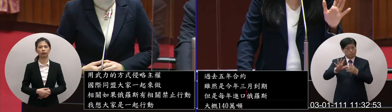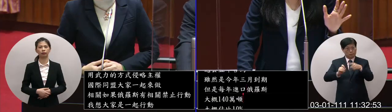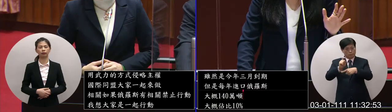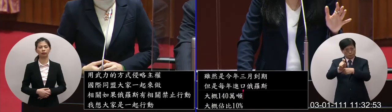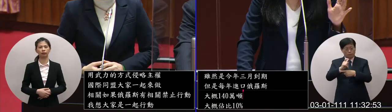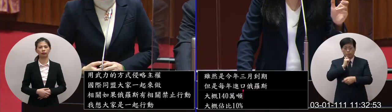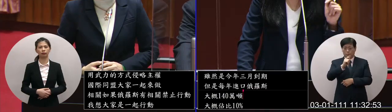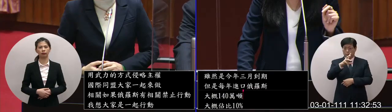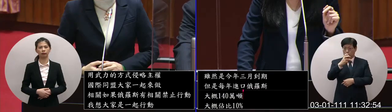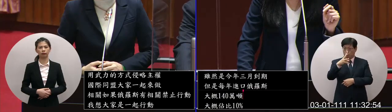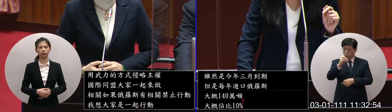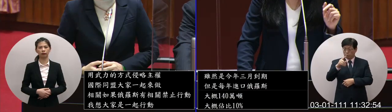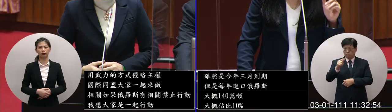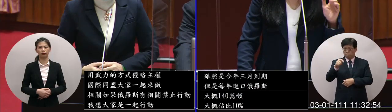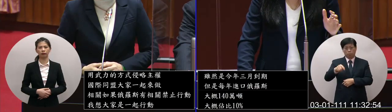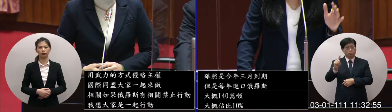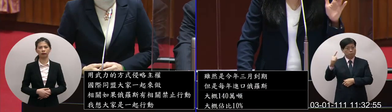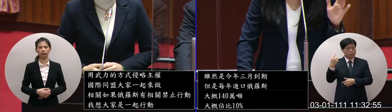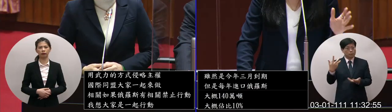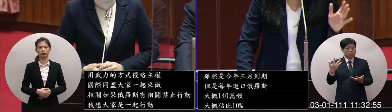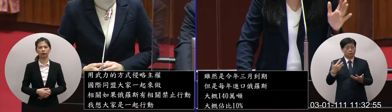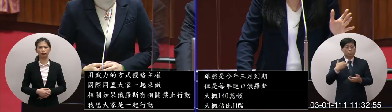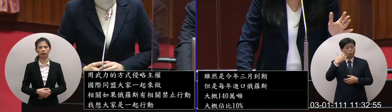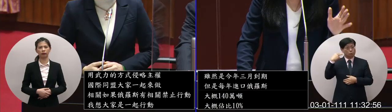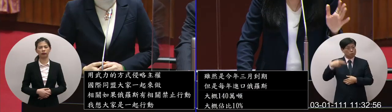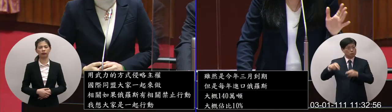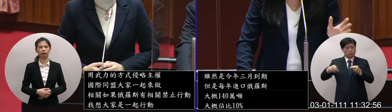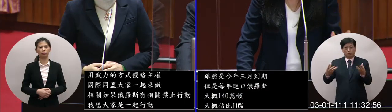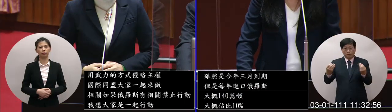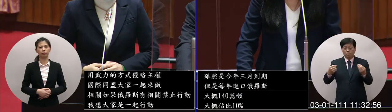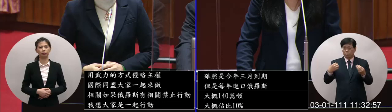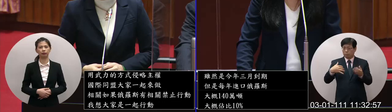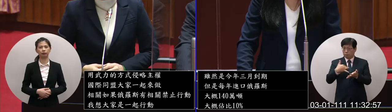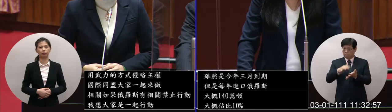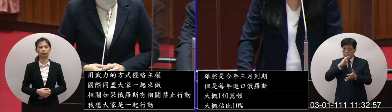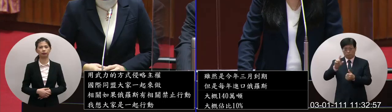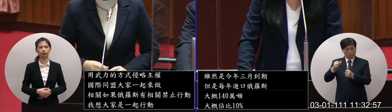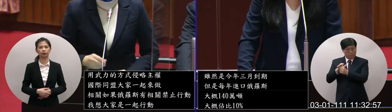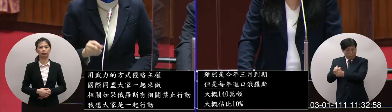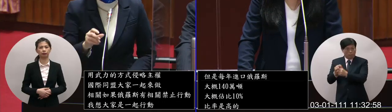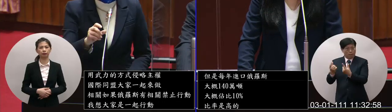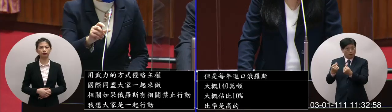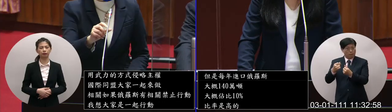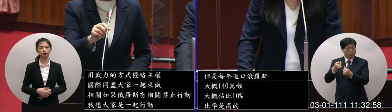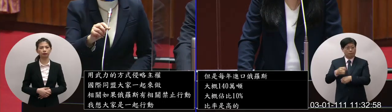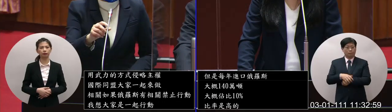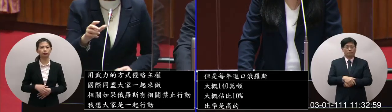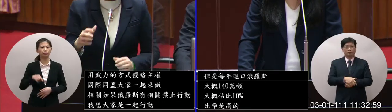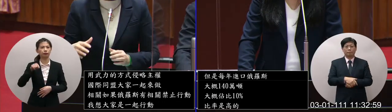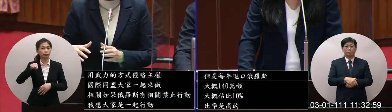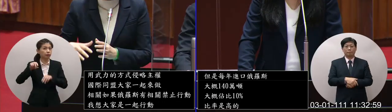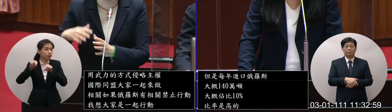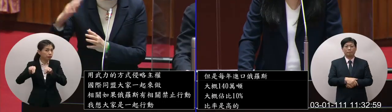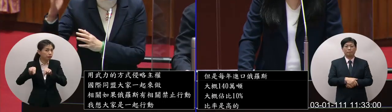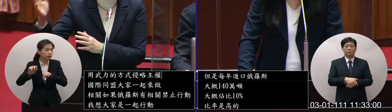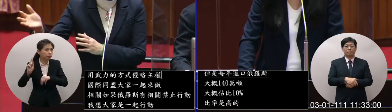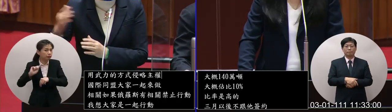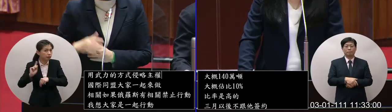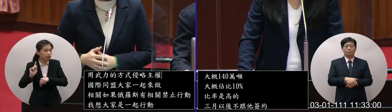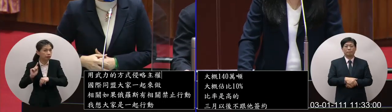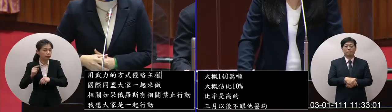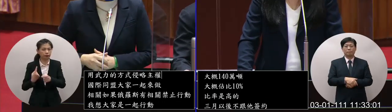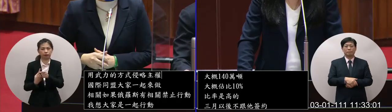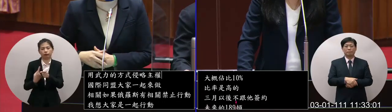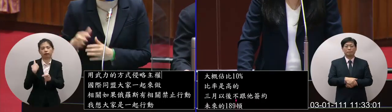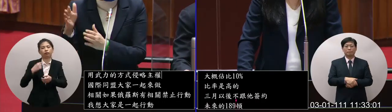就是189万吨，要从哪里进口？那我们没有再继续跟他签约，这个算是一个制裁吗？ 不是，那个约是其实是在